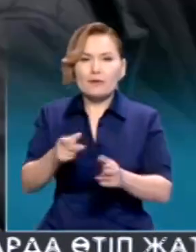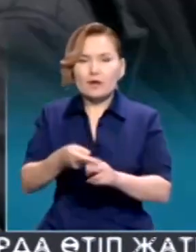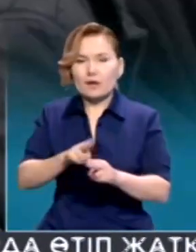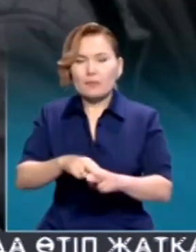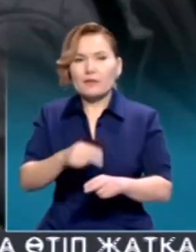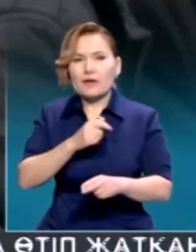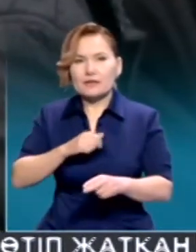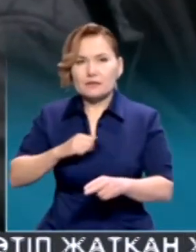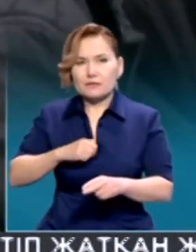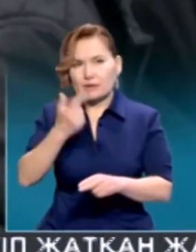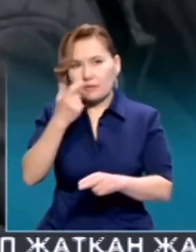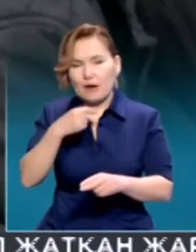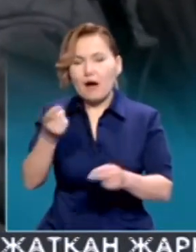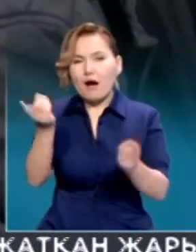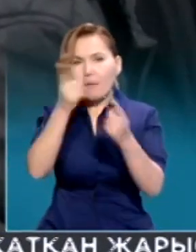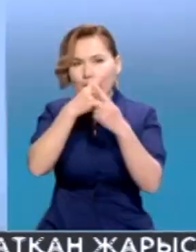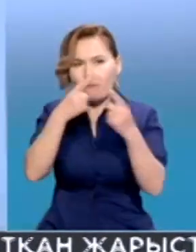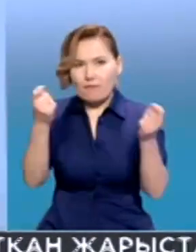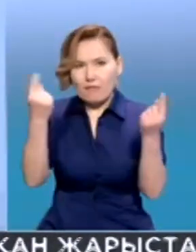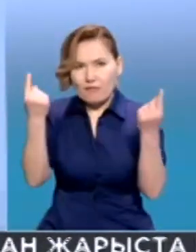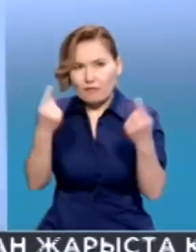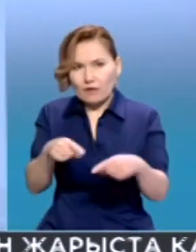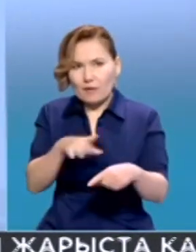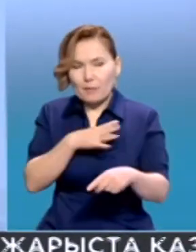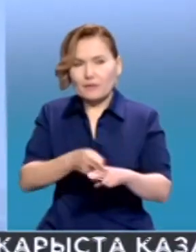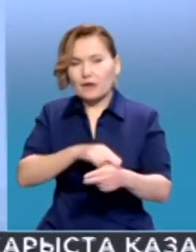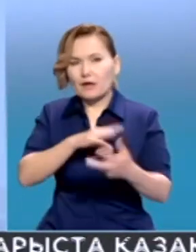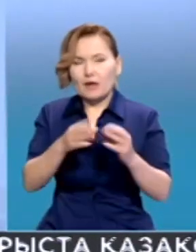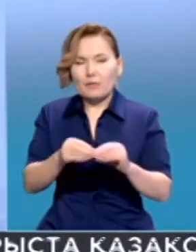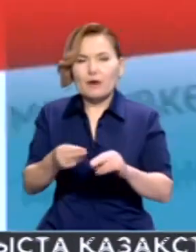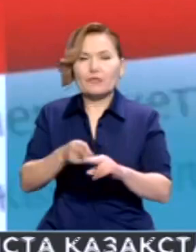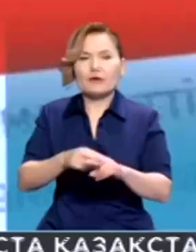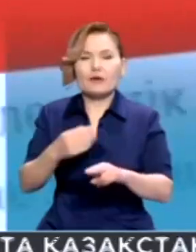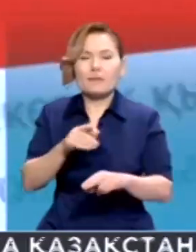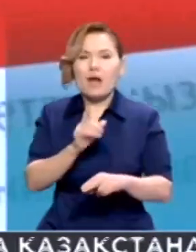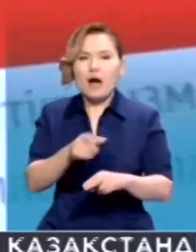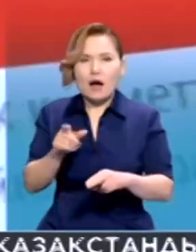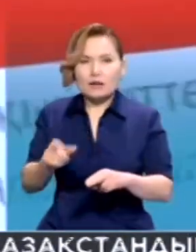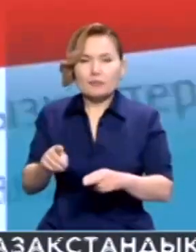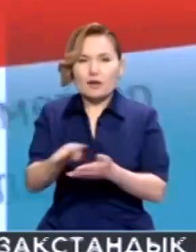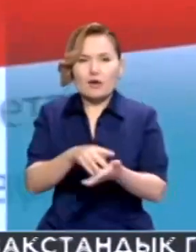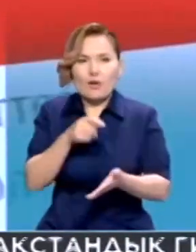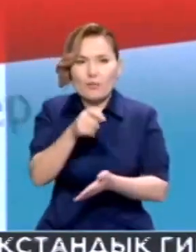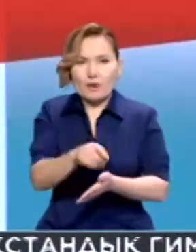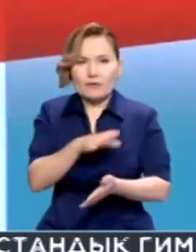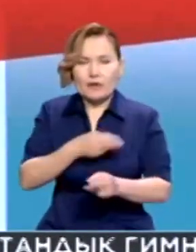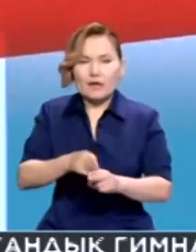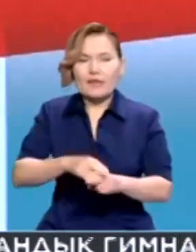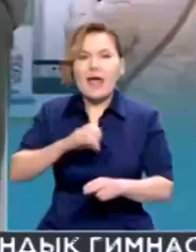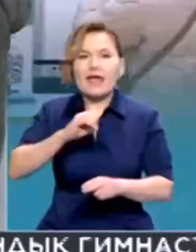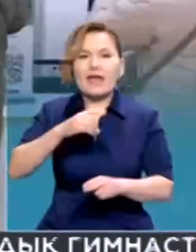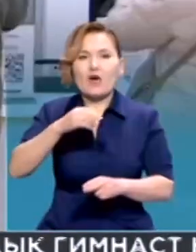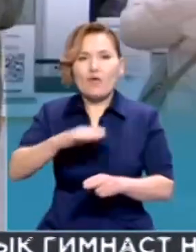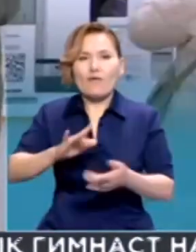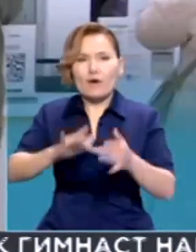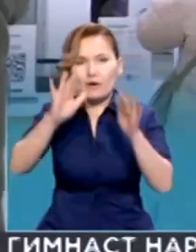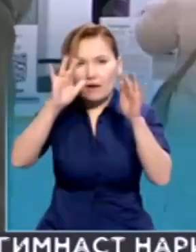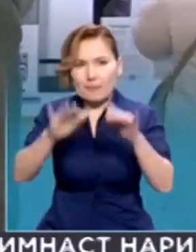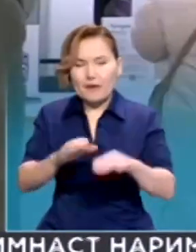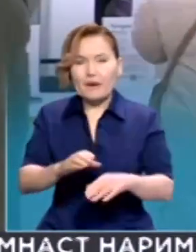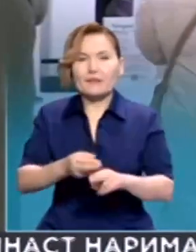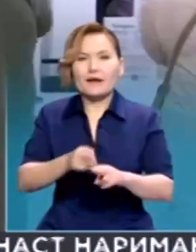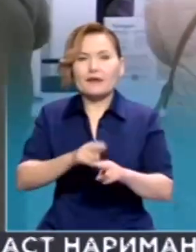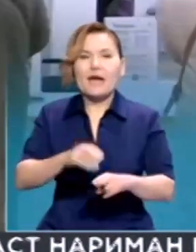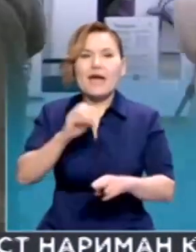өзін банкрот деп жарияламақ. Қарыздан құтылғысы келетіндерден өтініш қабылдау әлі жүріп жатыр. Өтінішті egov.kz порталы